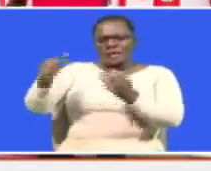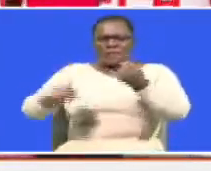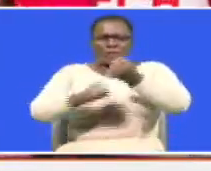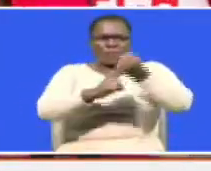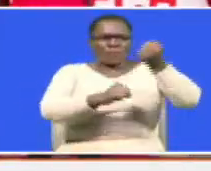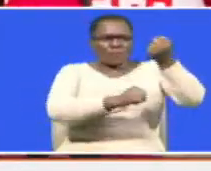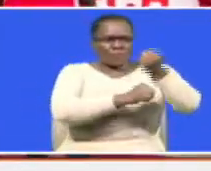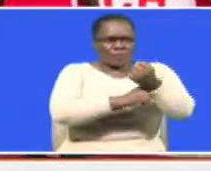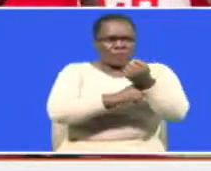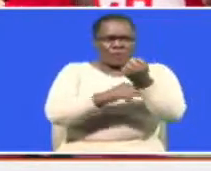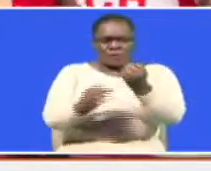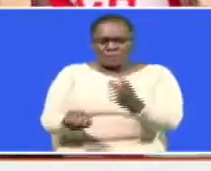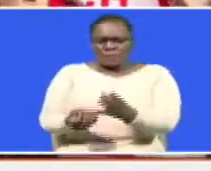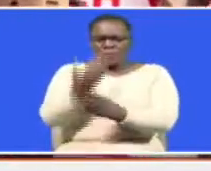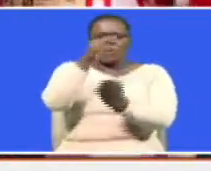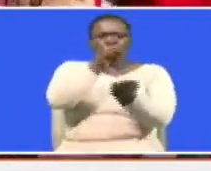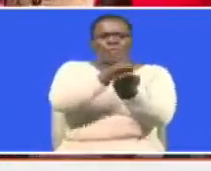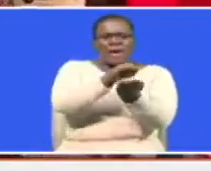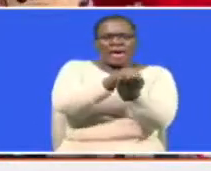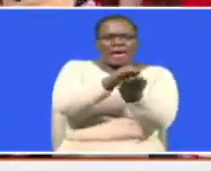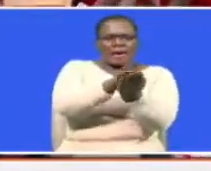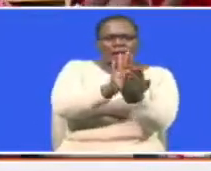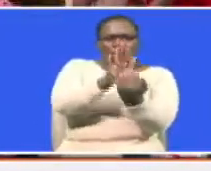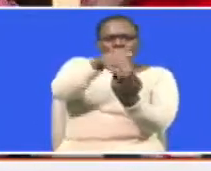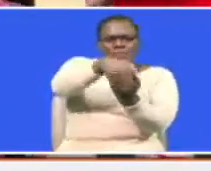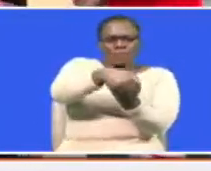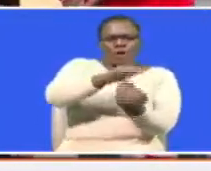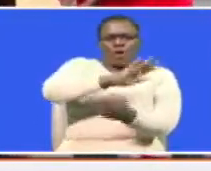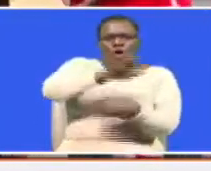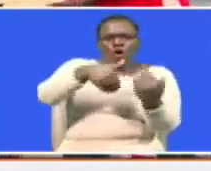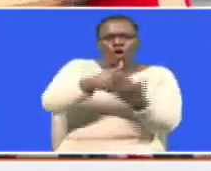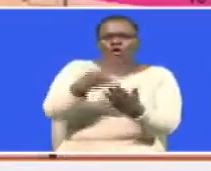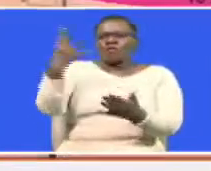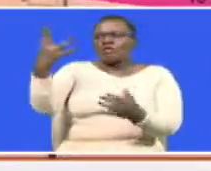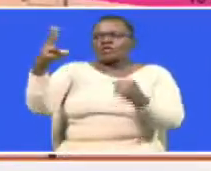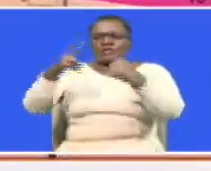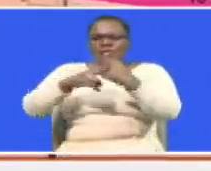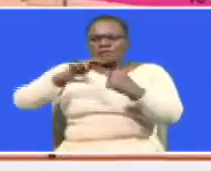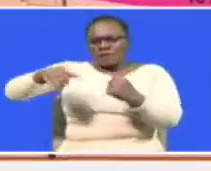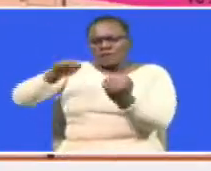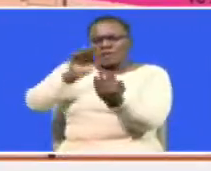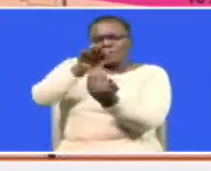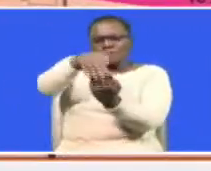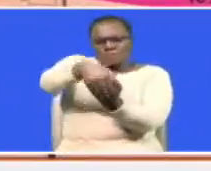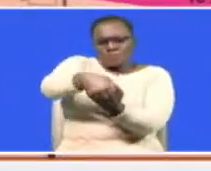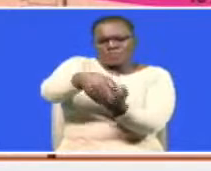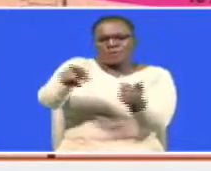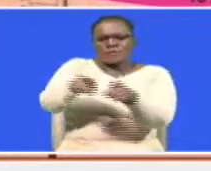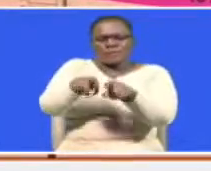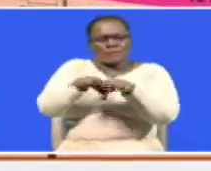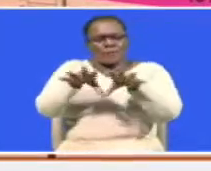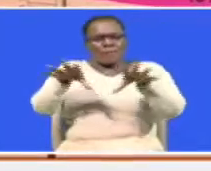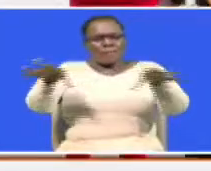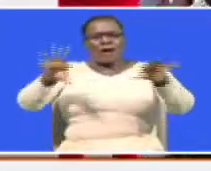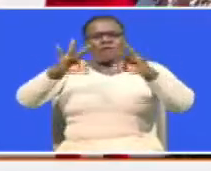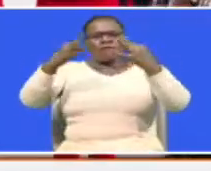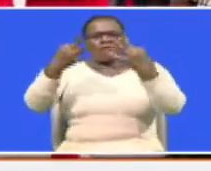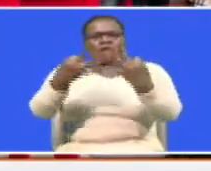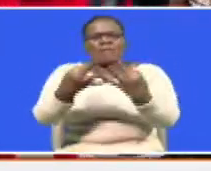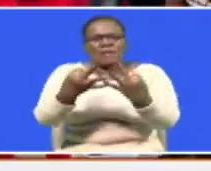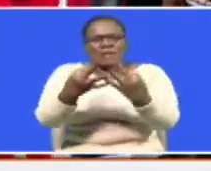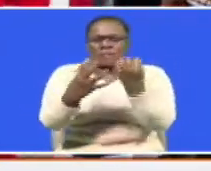wake watazindua benki za sodo katika kaunti zote 47, huku sodo hizi pia zikisambazwa kwa familia